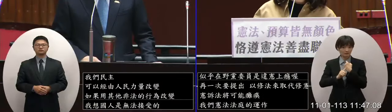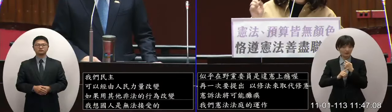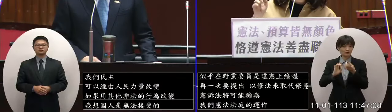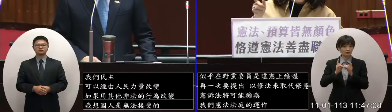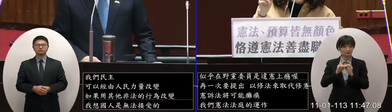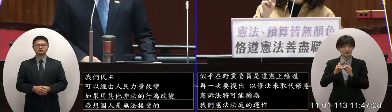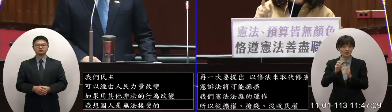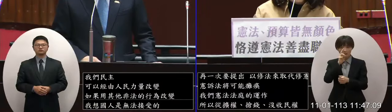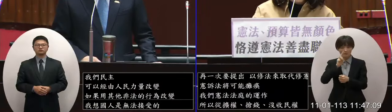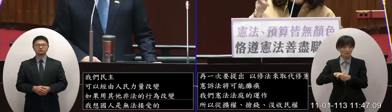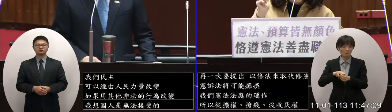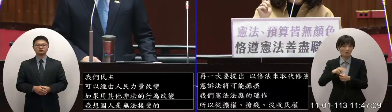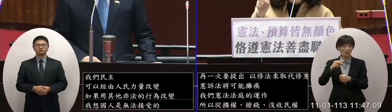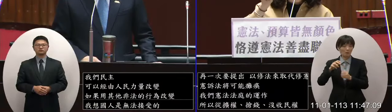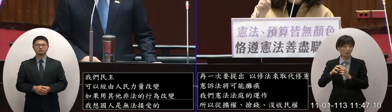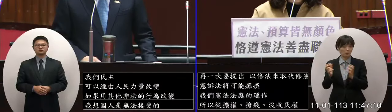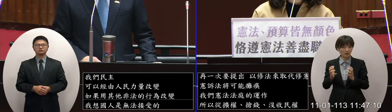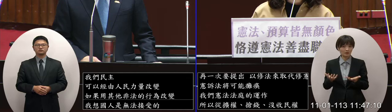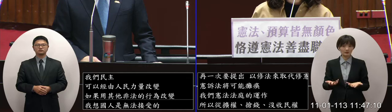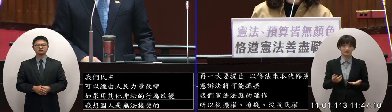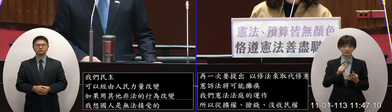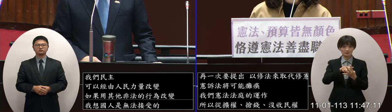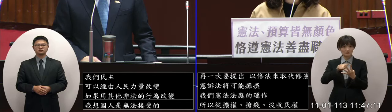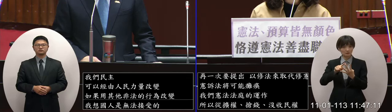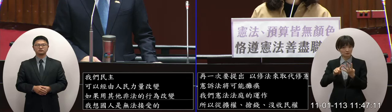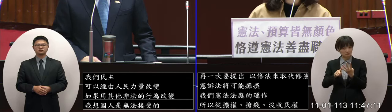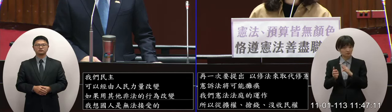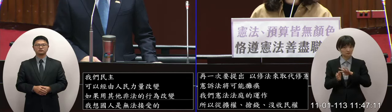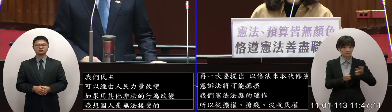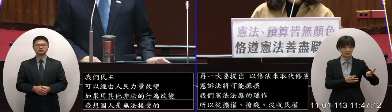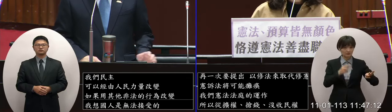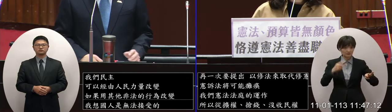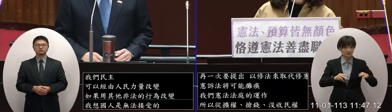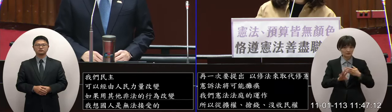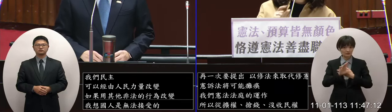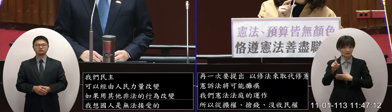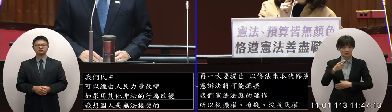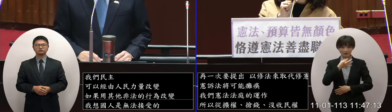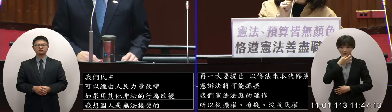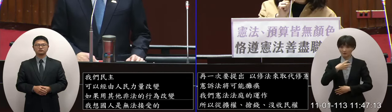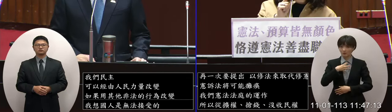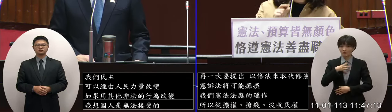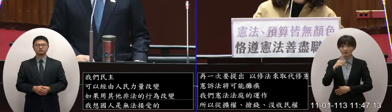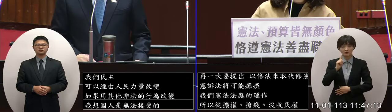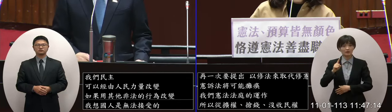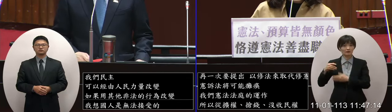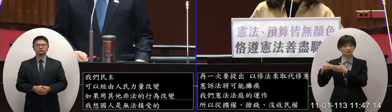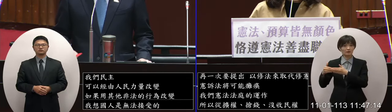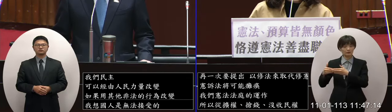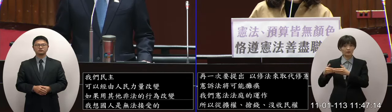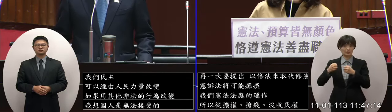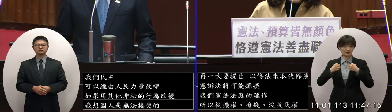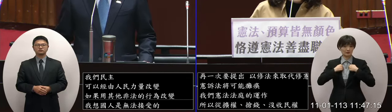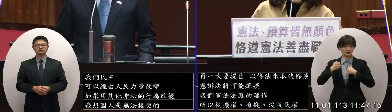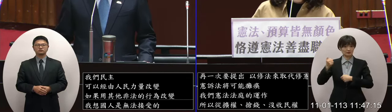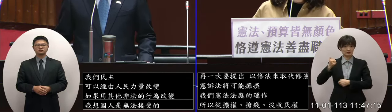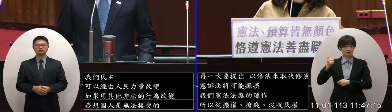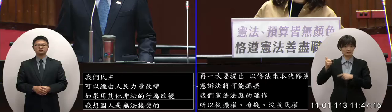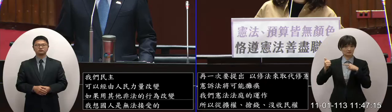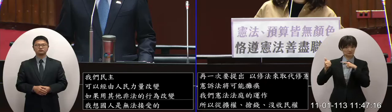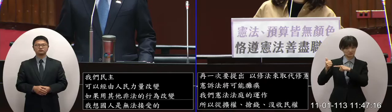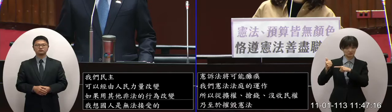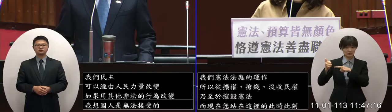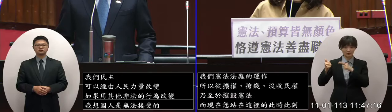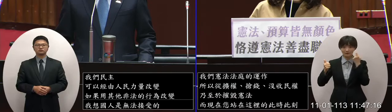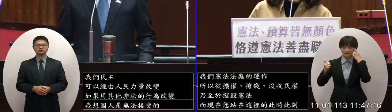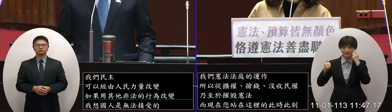此刻，我们共同要解决的是另外一把大的利刃，也就是中国习近平已经想方设